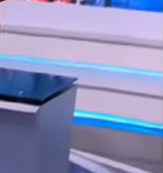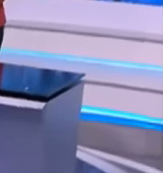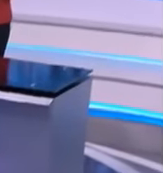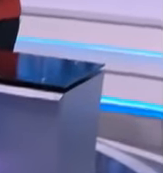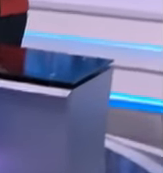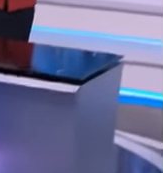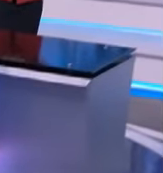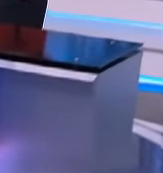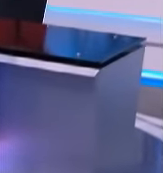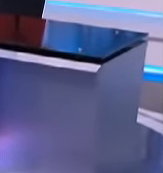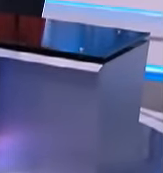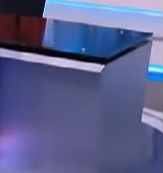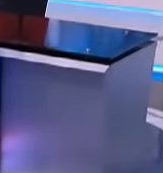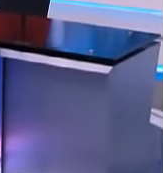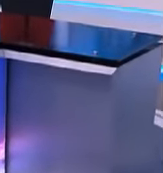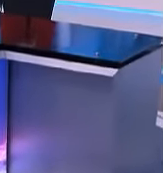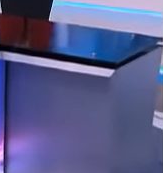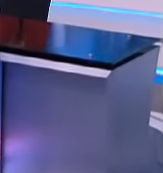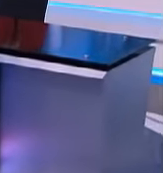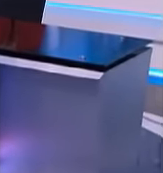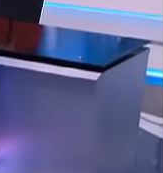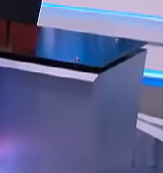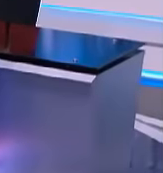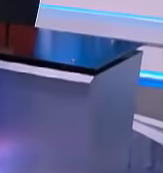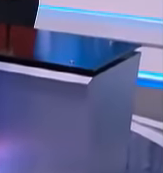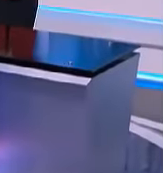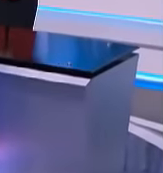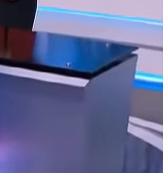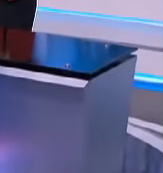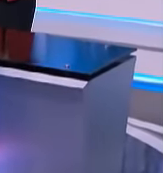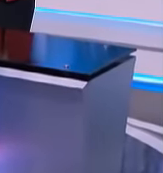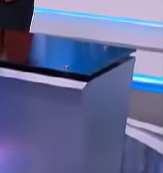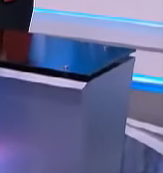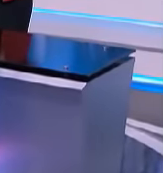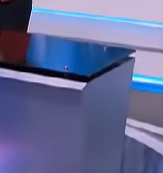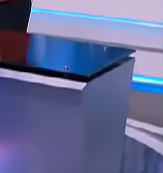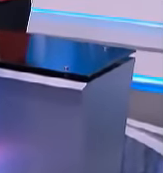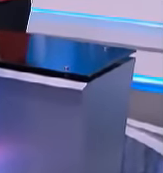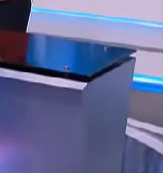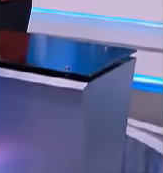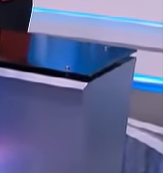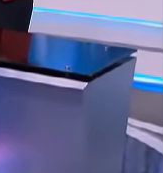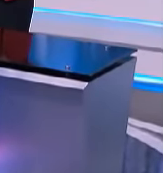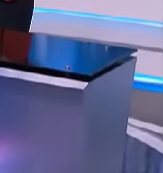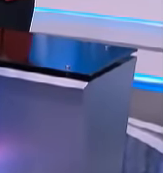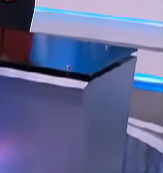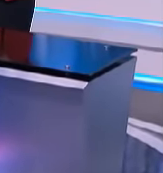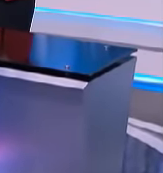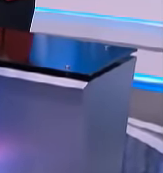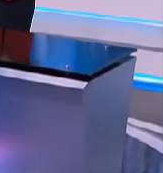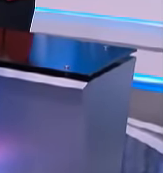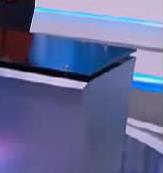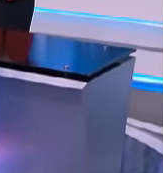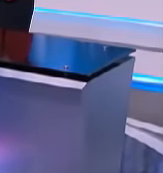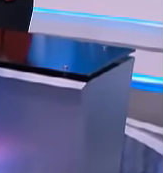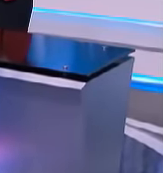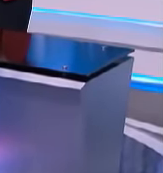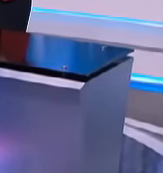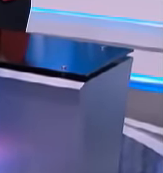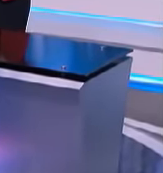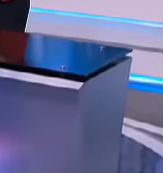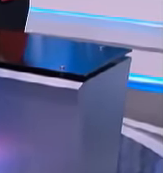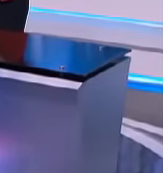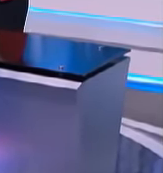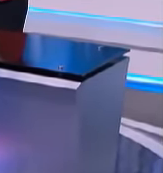Yang sahih di berita RTM, RTM terus unggul. Berita perdana edisi Sabtu 12 Jun, saya Fatil Hidayat Ghazali. Dan